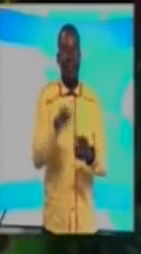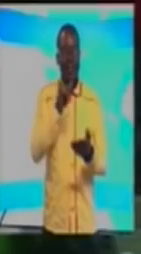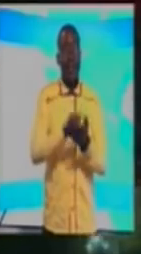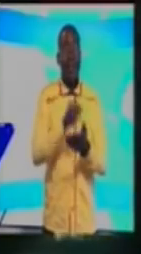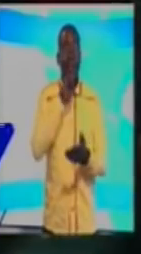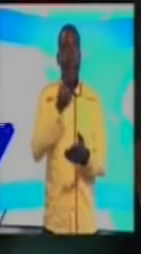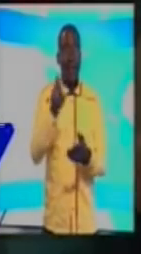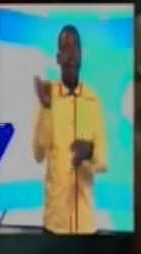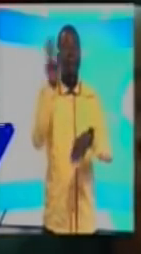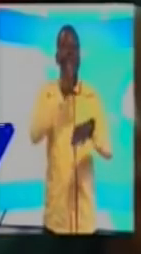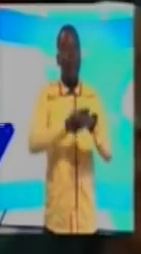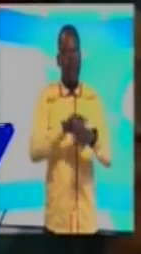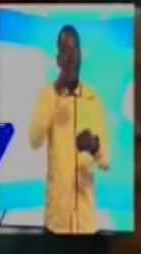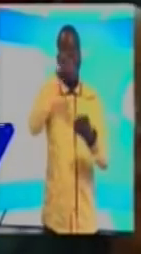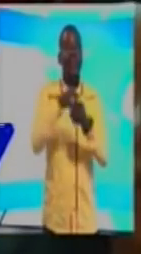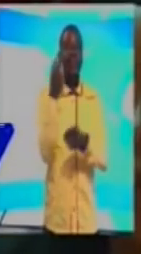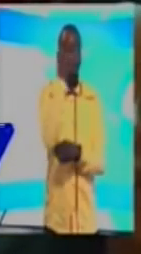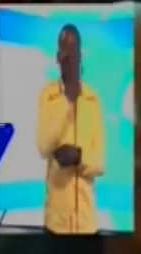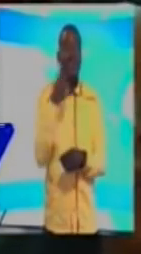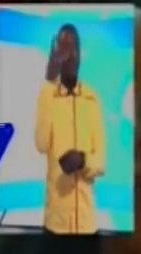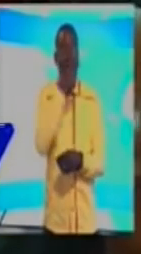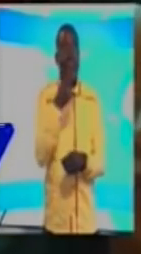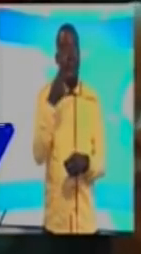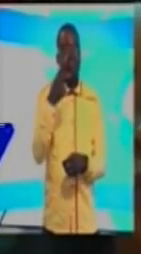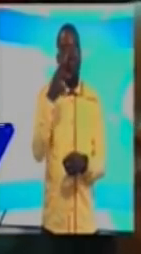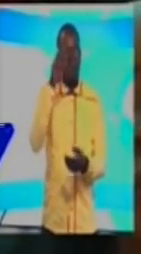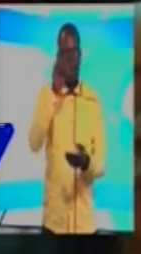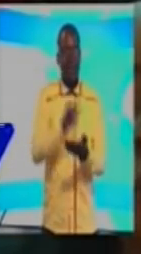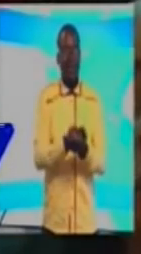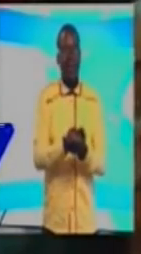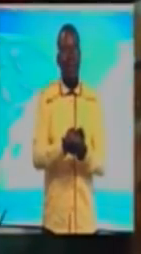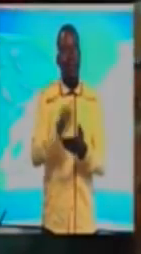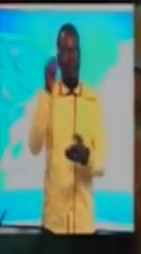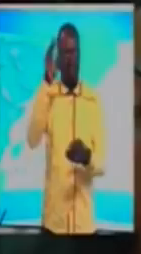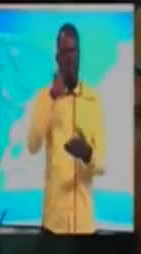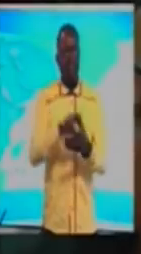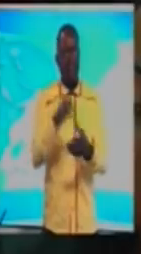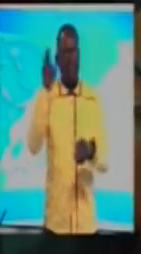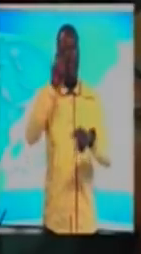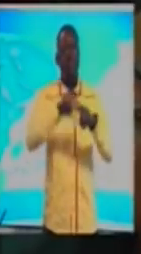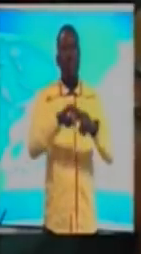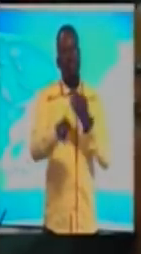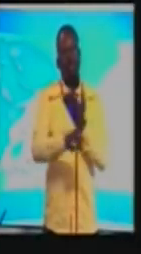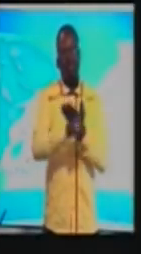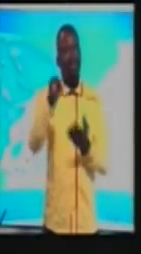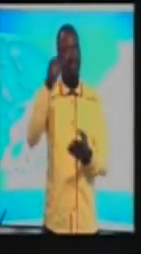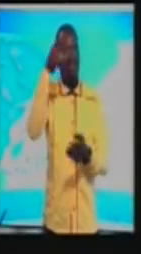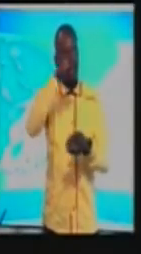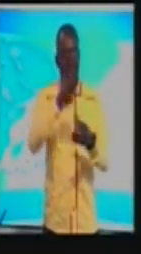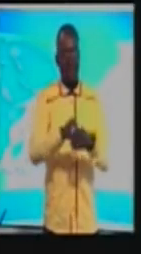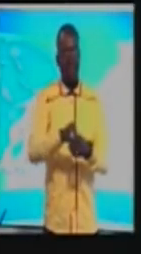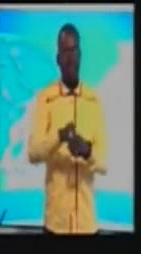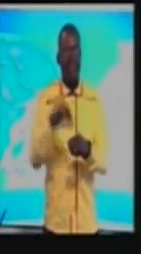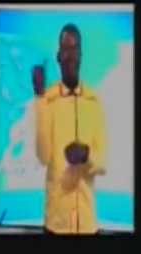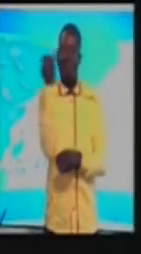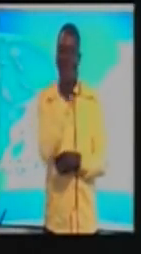que je viens d'appliquer sur son visage. On appelle ça aussi rajout. C'est une pâte noire qu'on applique sur les cils, simplement, c'est tout. Quand tu mets, en tout cas, ça